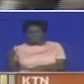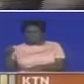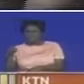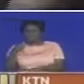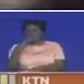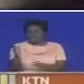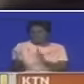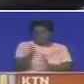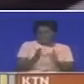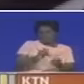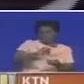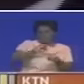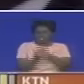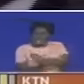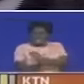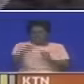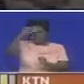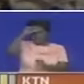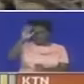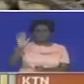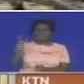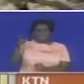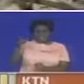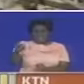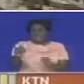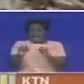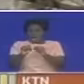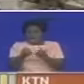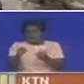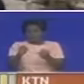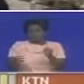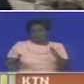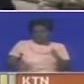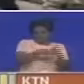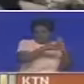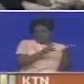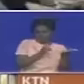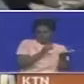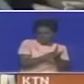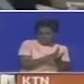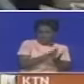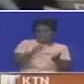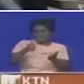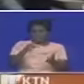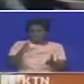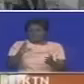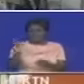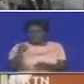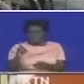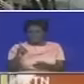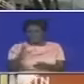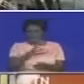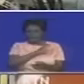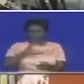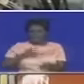na njama kujaribu kuipindua serikali yake, hatua iliyopelekea kuachishwa kazi kwake pamoja na baraza la mawaziri. Umoja wa